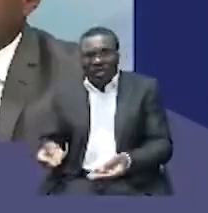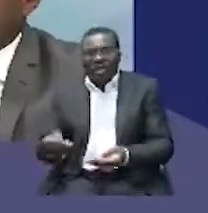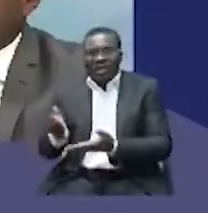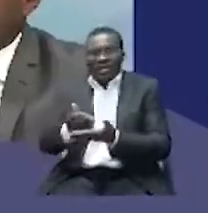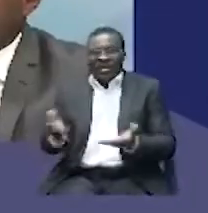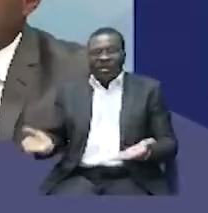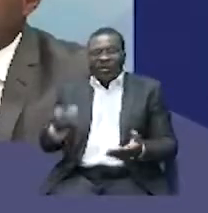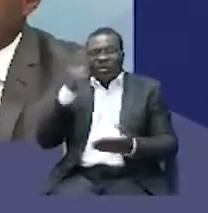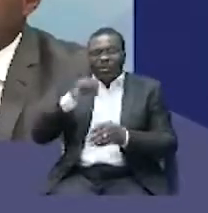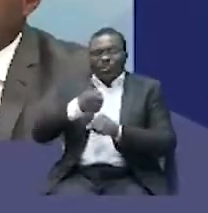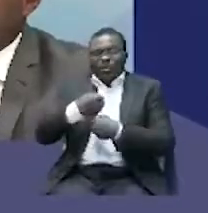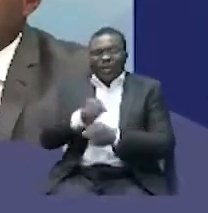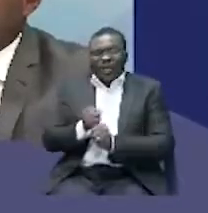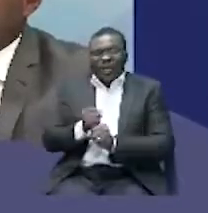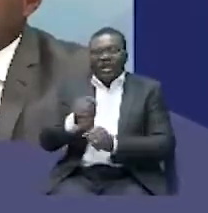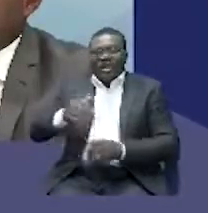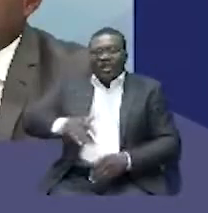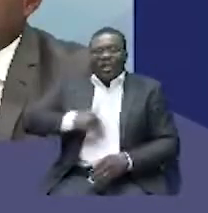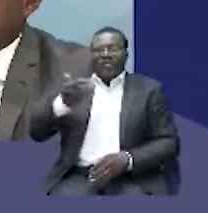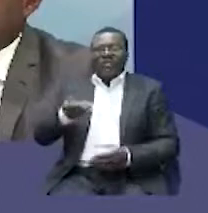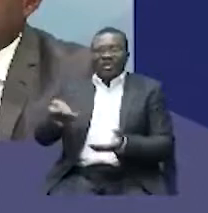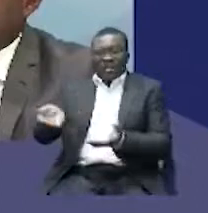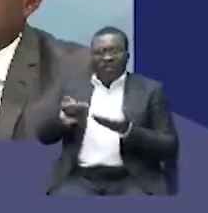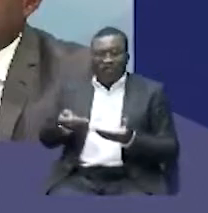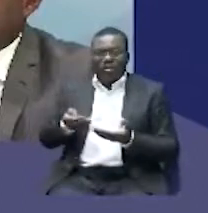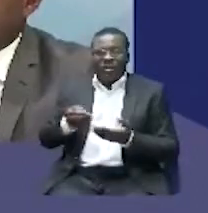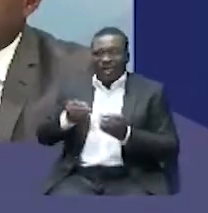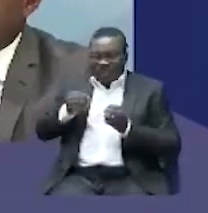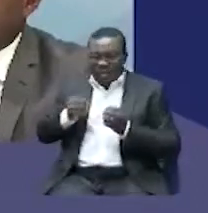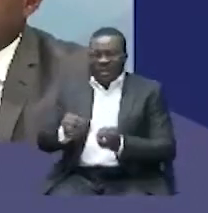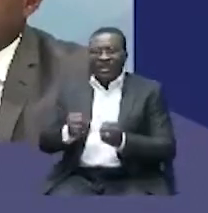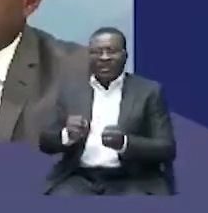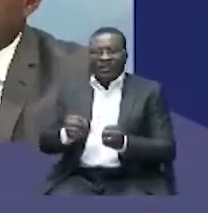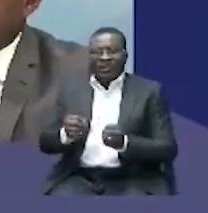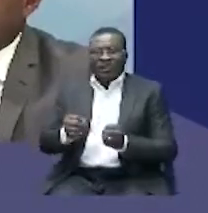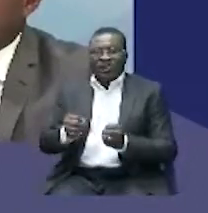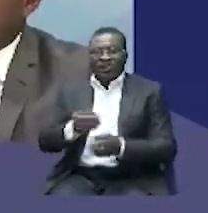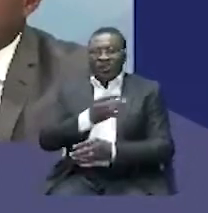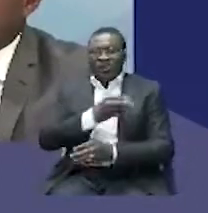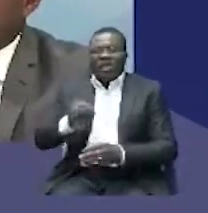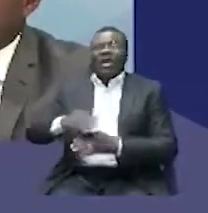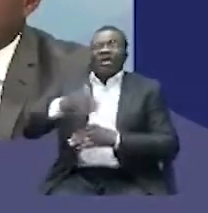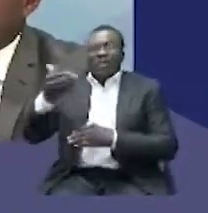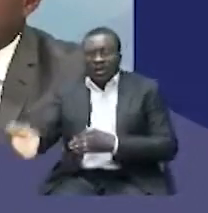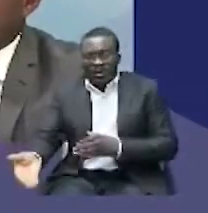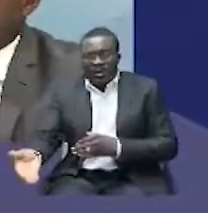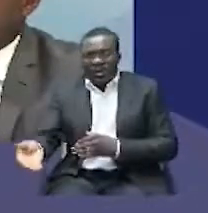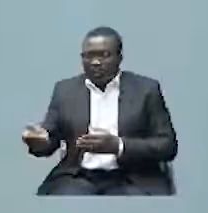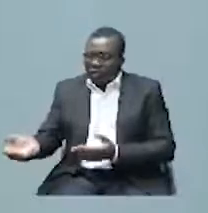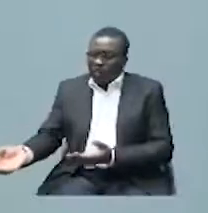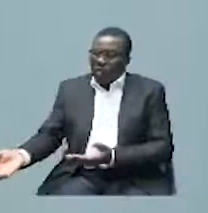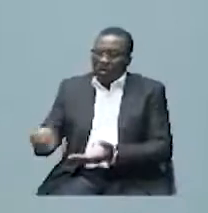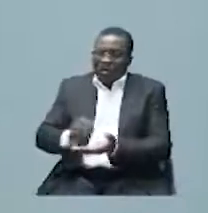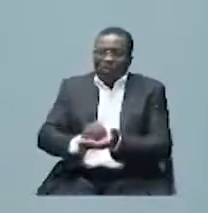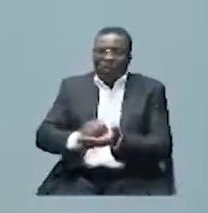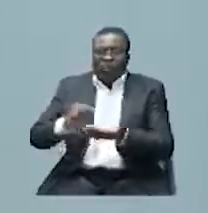chose pour créer de l'envie, de la volonté, de l'énergie, de l'émulation, et après, prélever ce